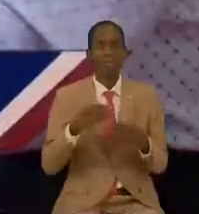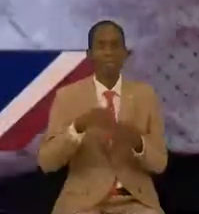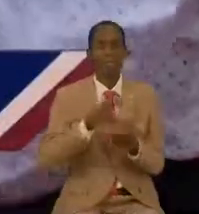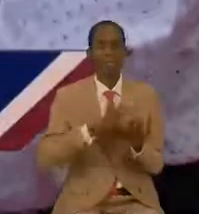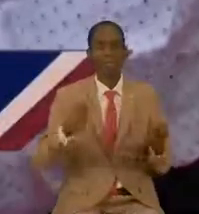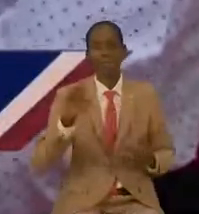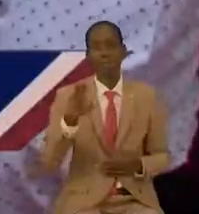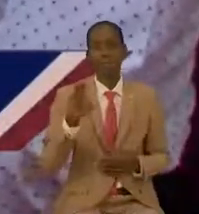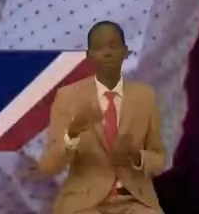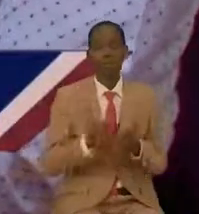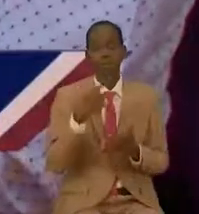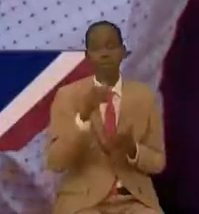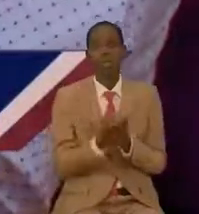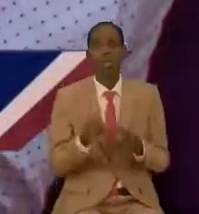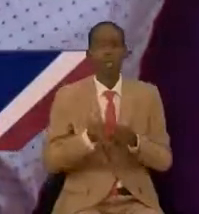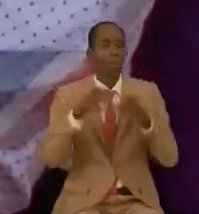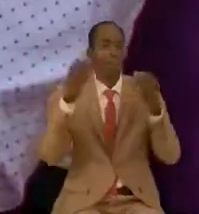verset 12 dit,